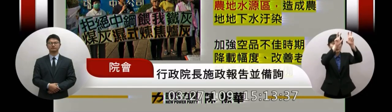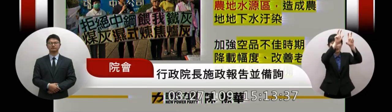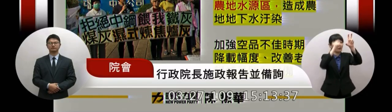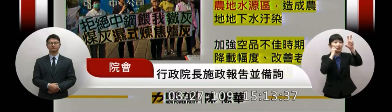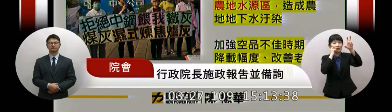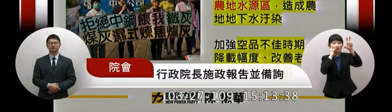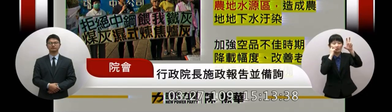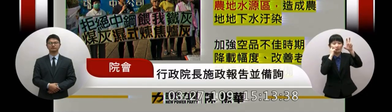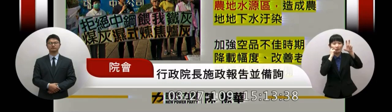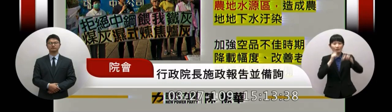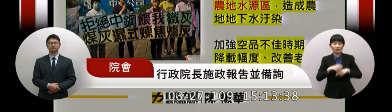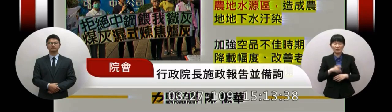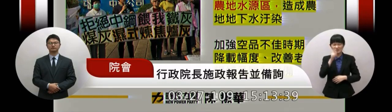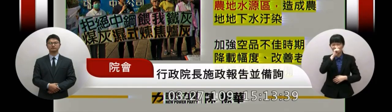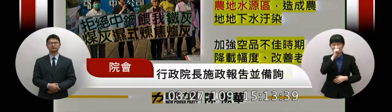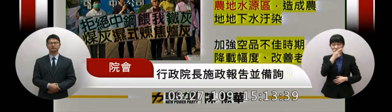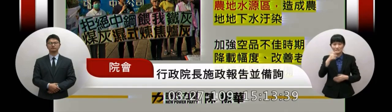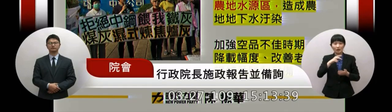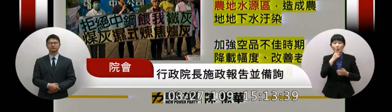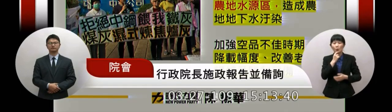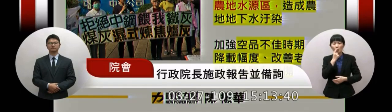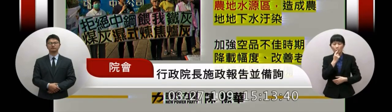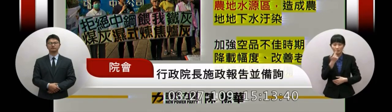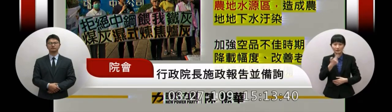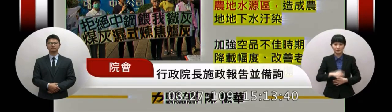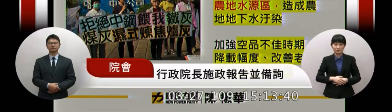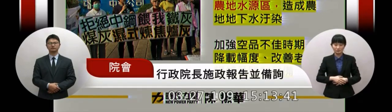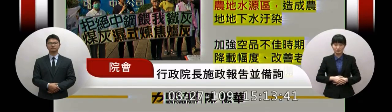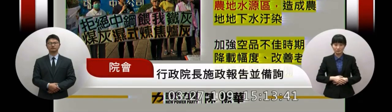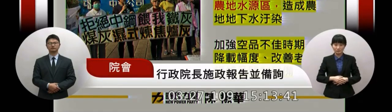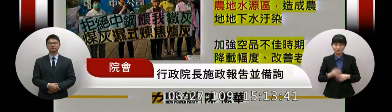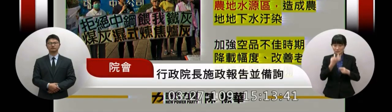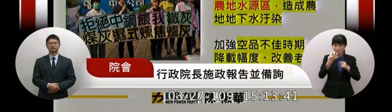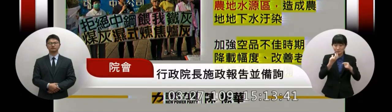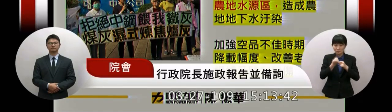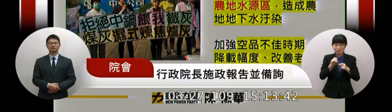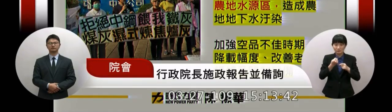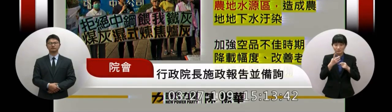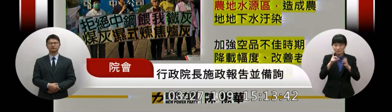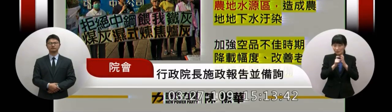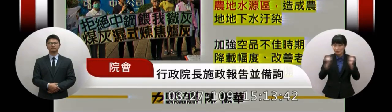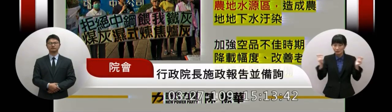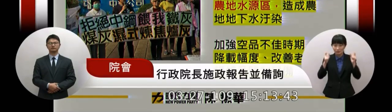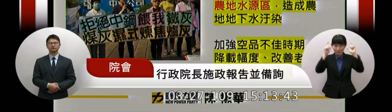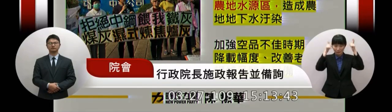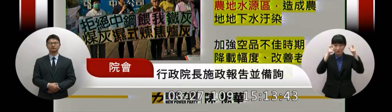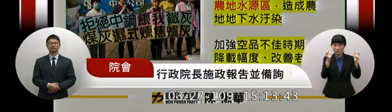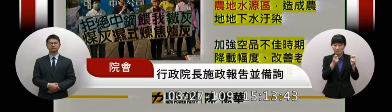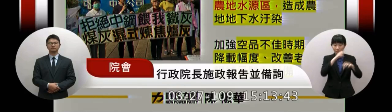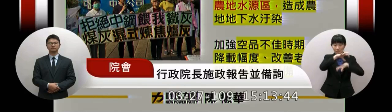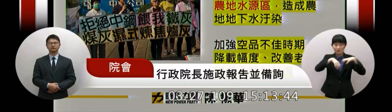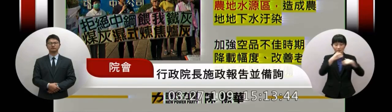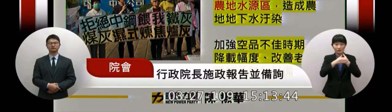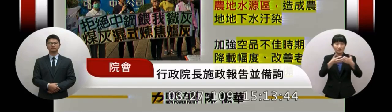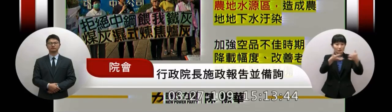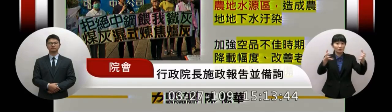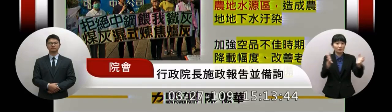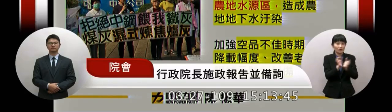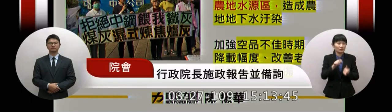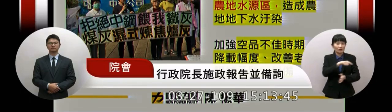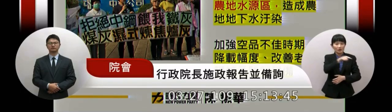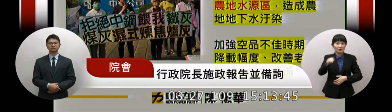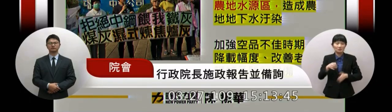哈。那因为足侪年，即个高雄附近即、这个。环保团队拢有